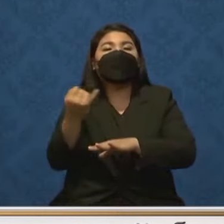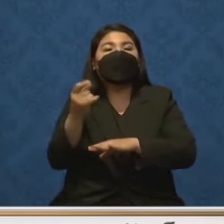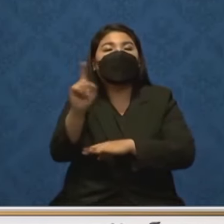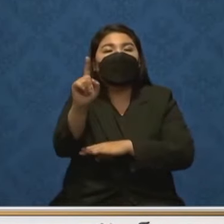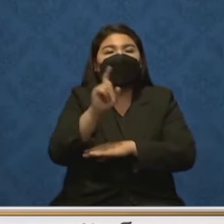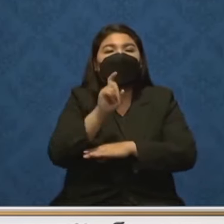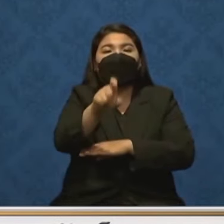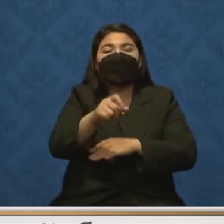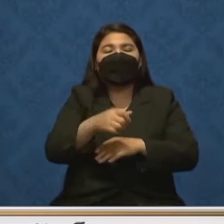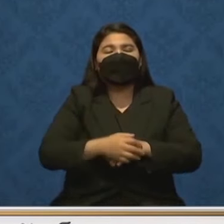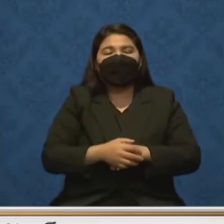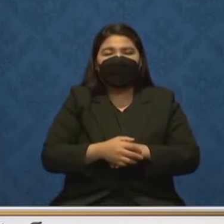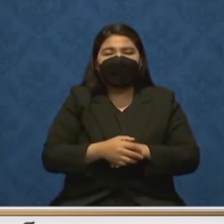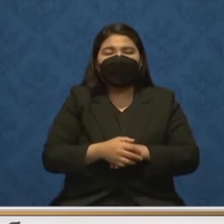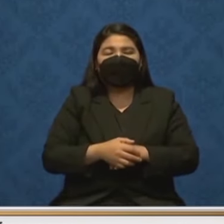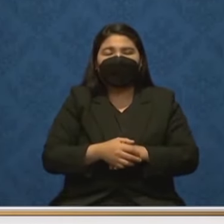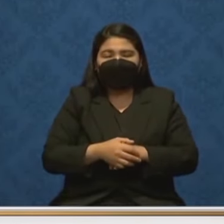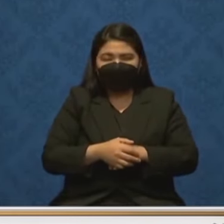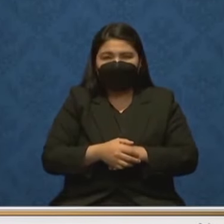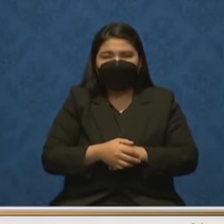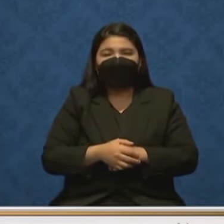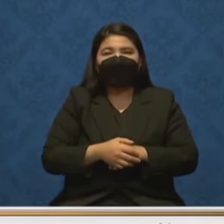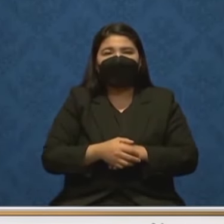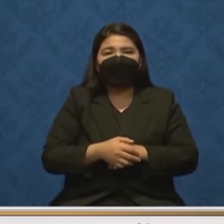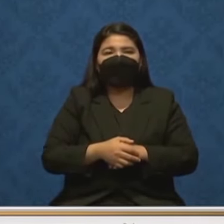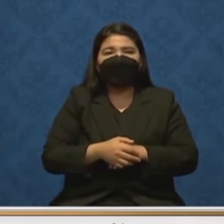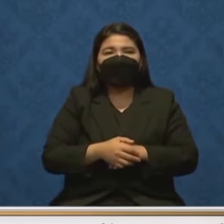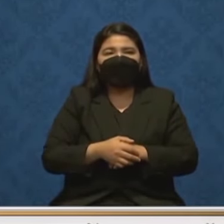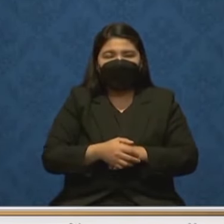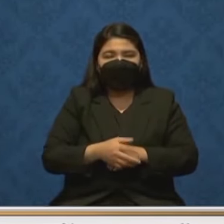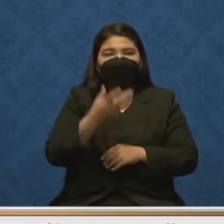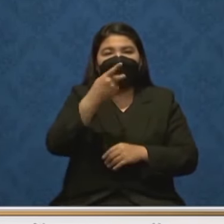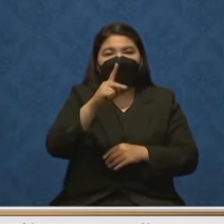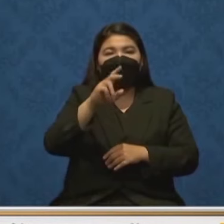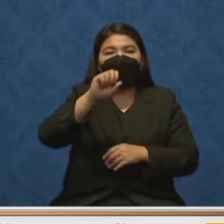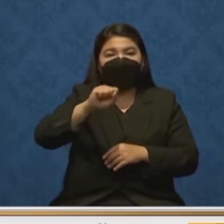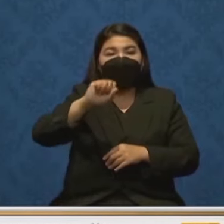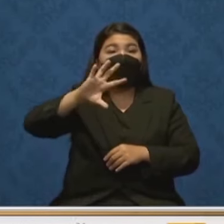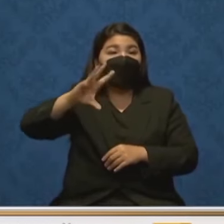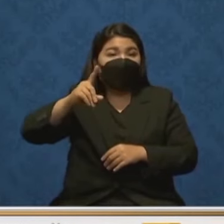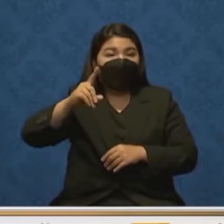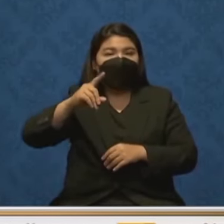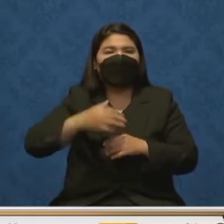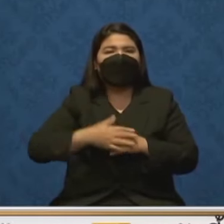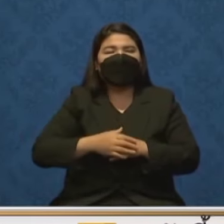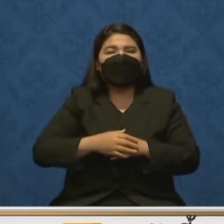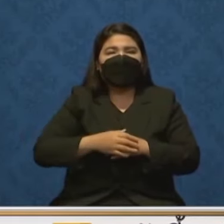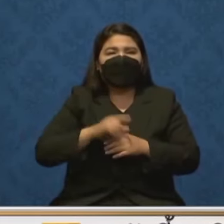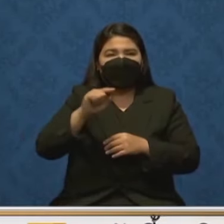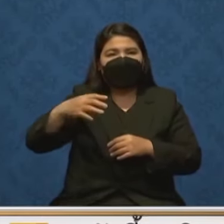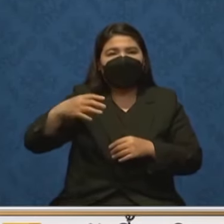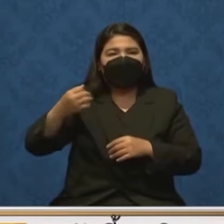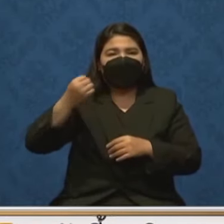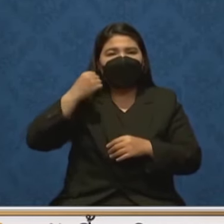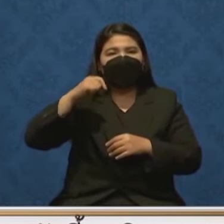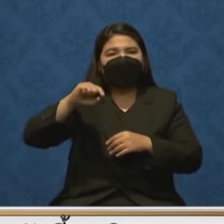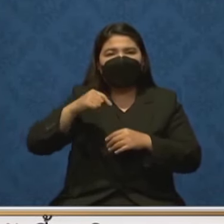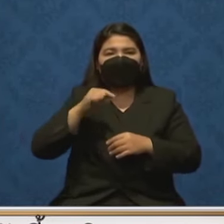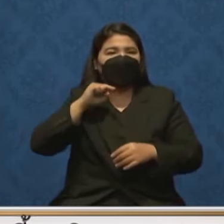รวมทั้งนะคะข้อช-ชหลังจากที่เข้ามามีอำนาจได้คำสั่งที่ 7/25